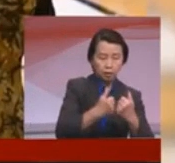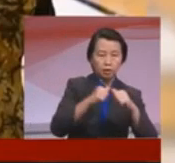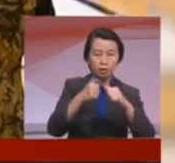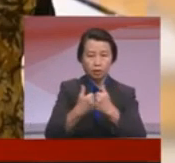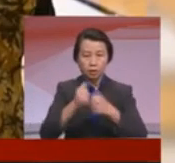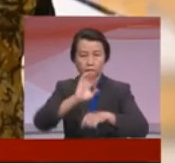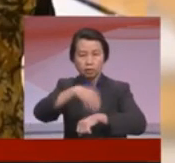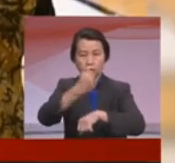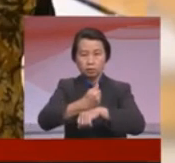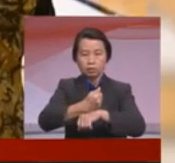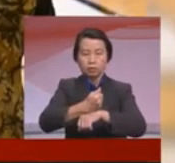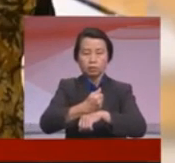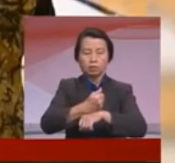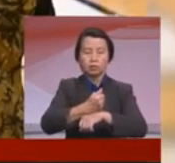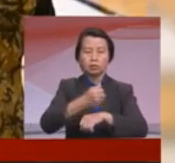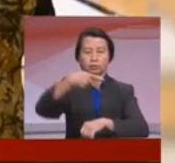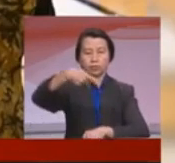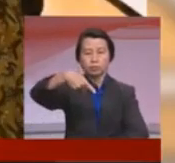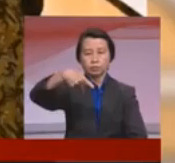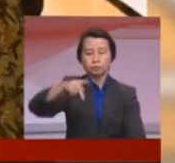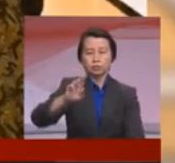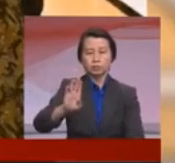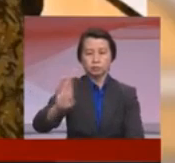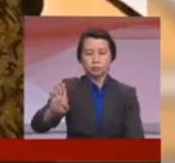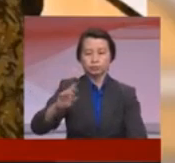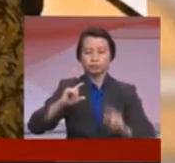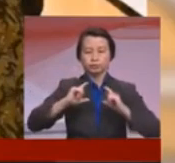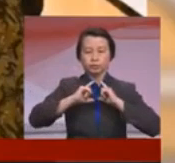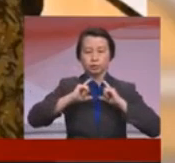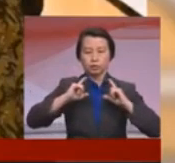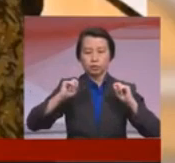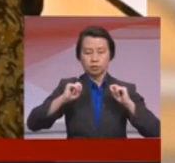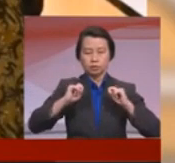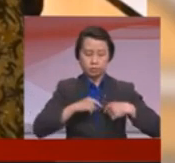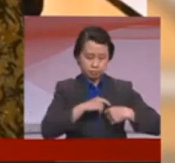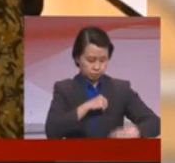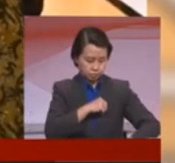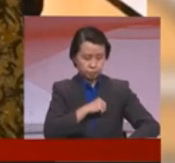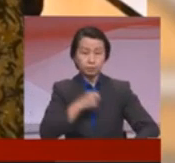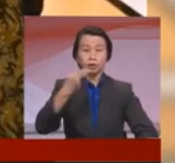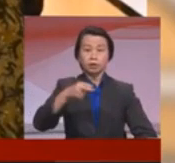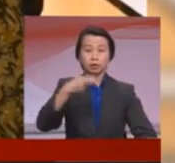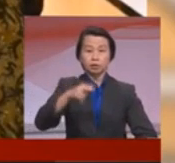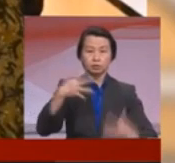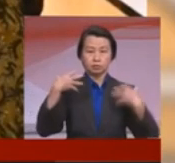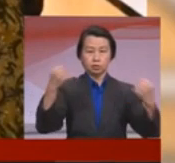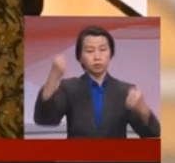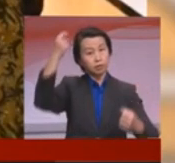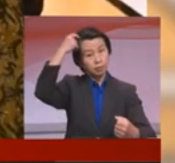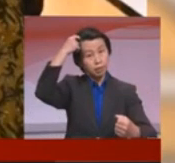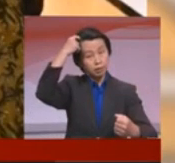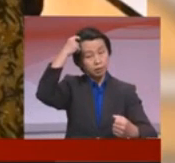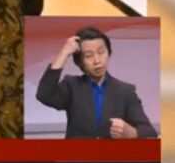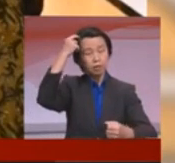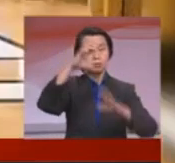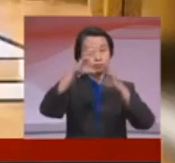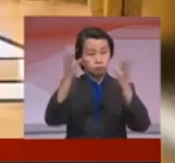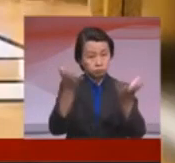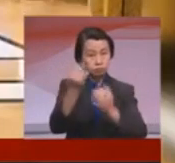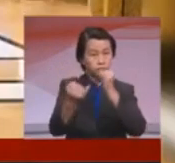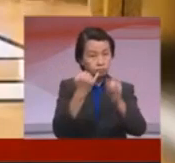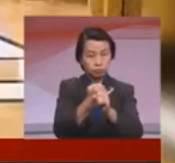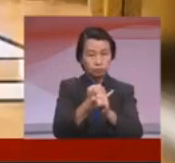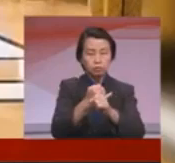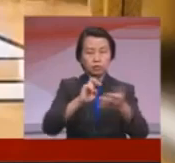agensi-agensi Pertubuhan Bangsa-Bangsa Bersatu. Riban hijau adalah simbol kesihatan mental antarabangsa dan sebagai